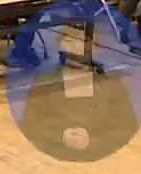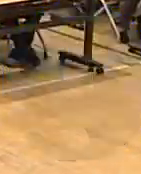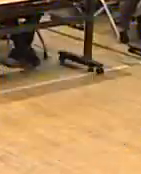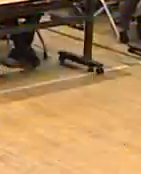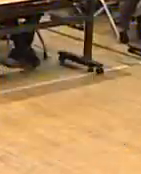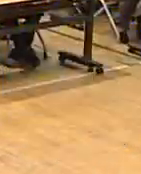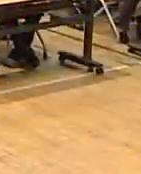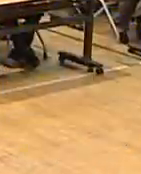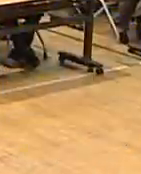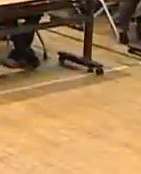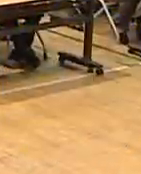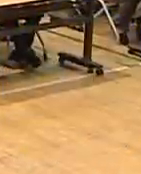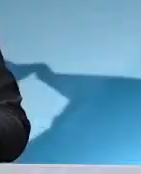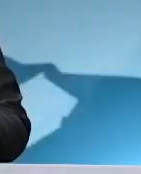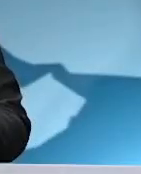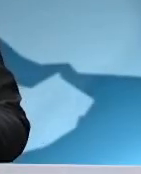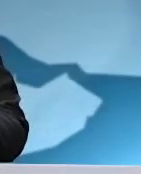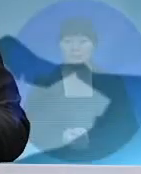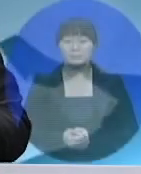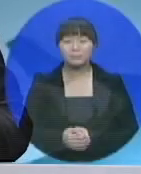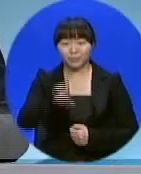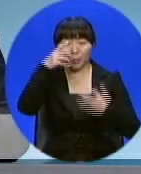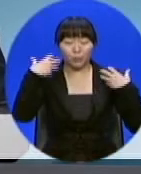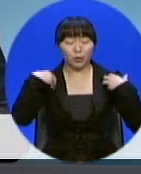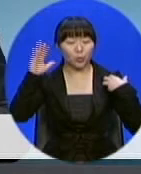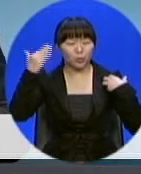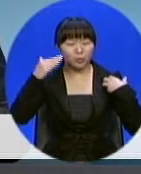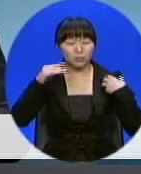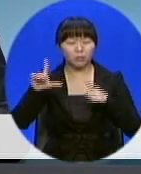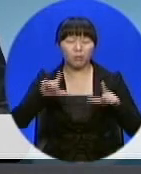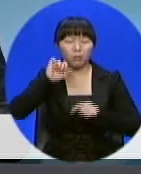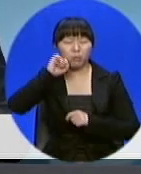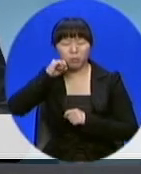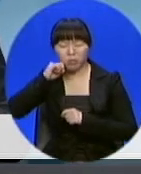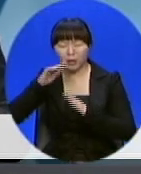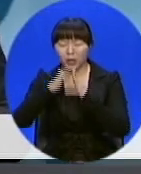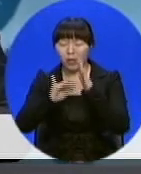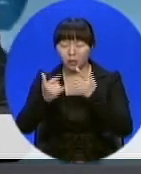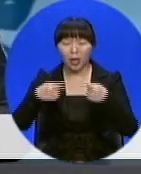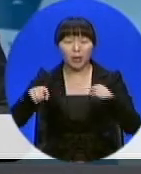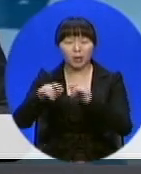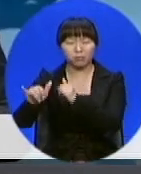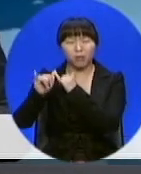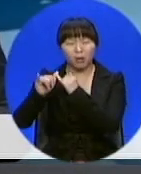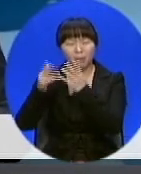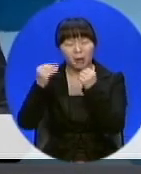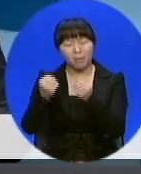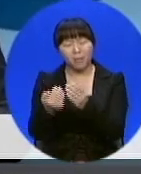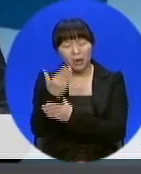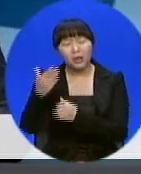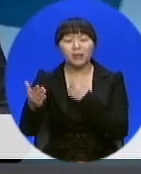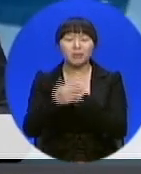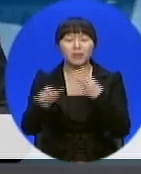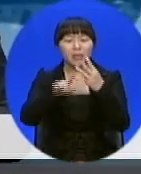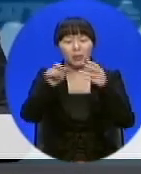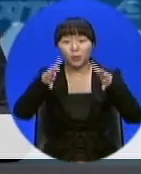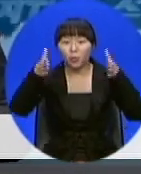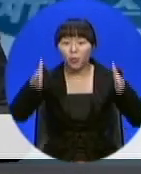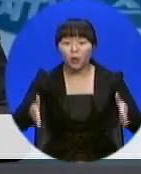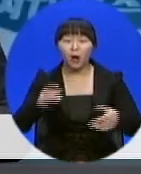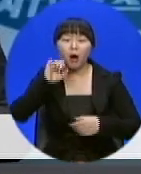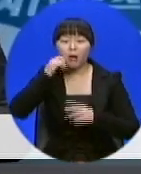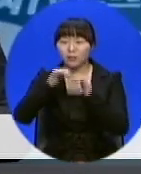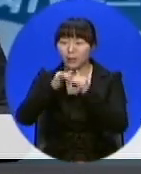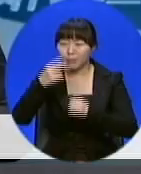뉴스 정유림입니다. 정부가 최근 생활고를 비관한 가족의 동반 자살 사건이 잇따르자 3월 한 달간 복지사각지대